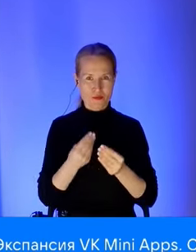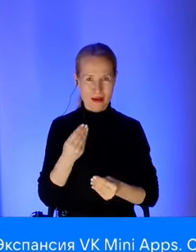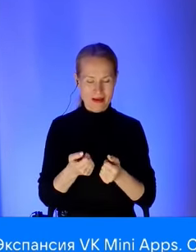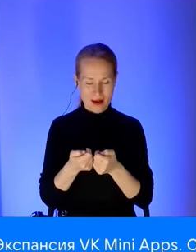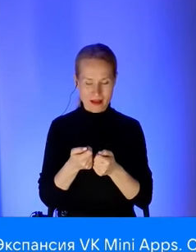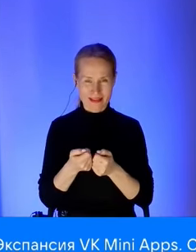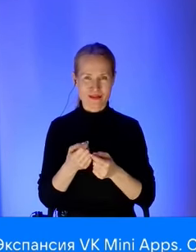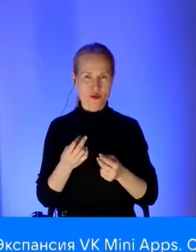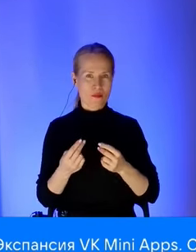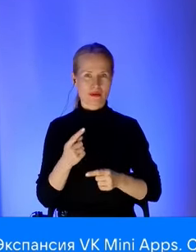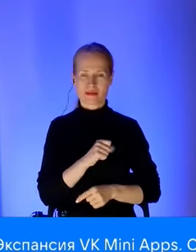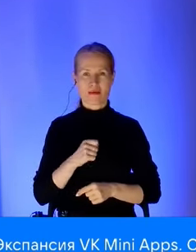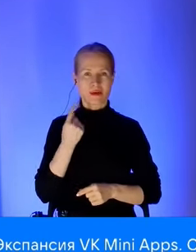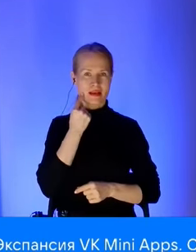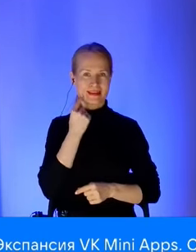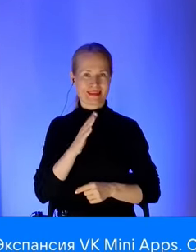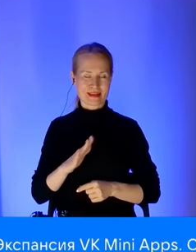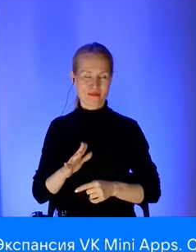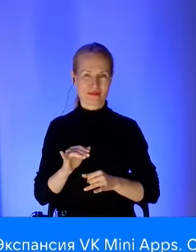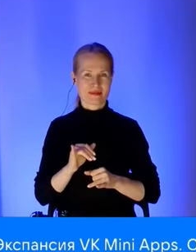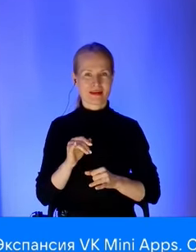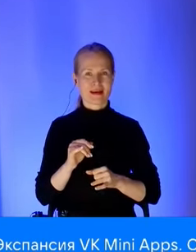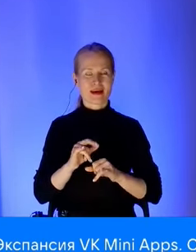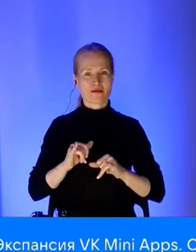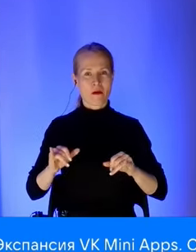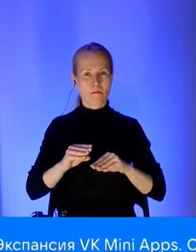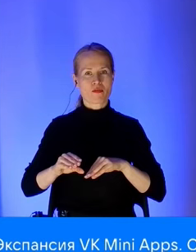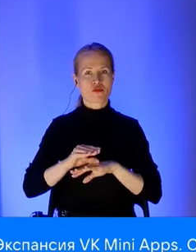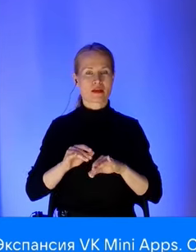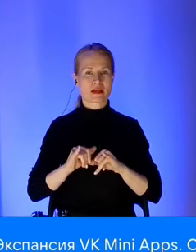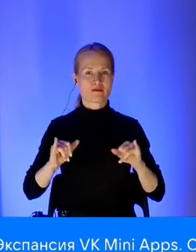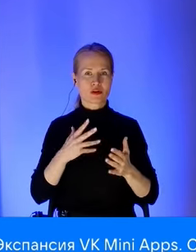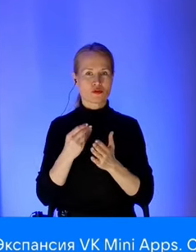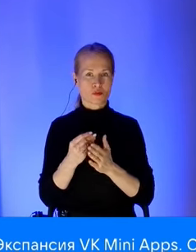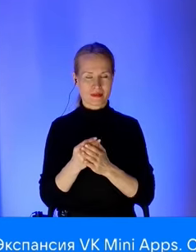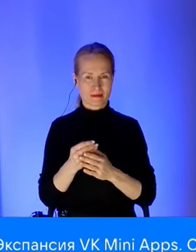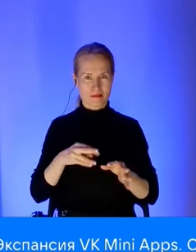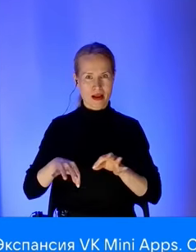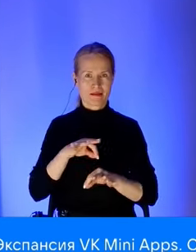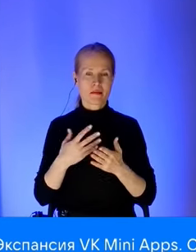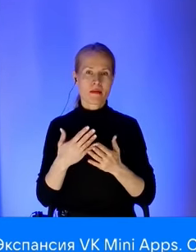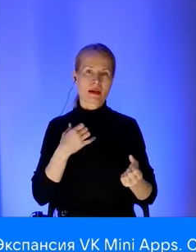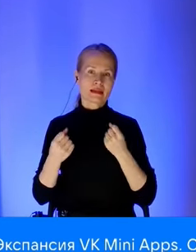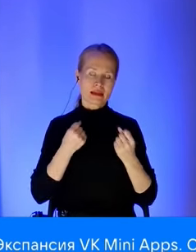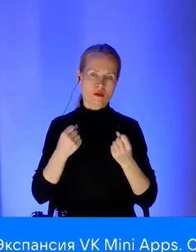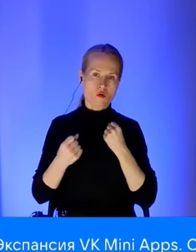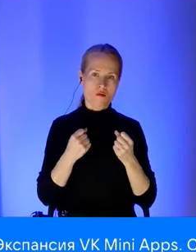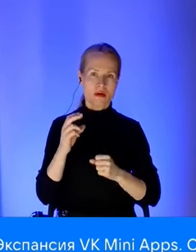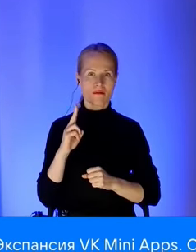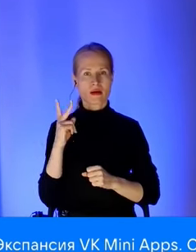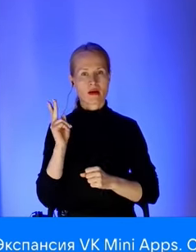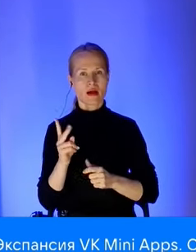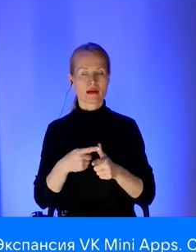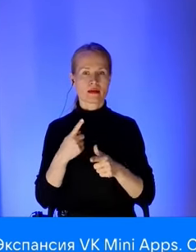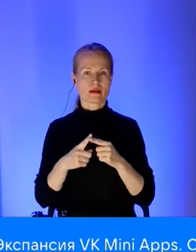не стесняемся использовать платформу для развития собственных проектов. Например, ВК-знакомства или тренировки ВКонтакте, которые есть внутри